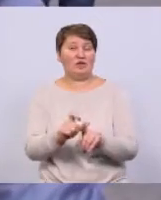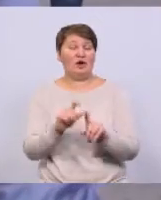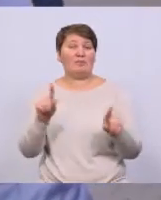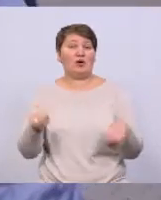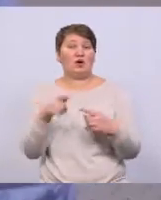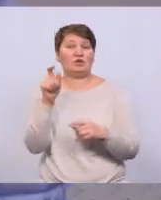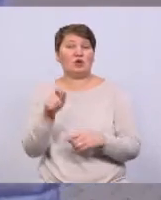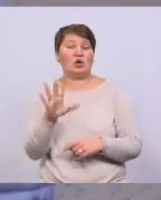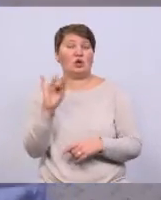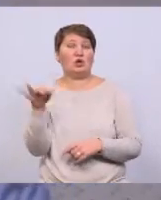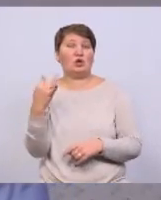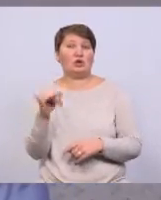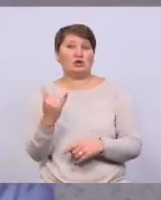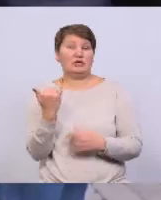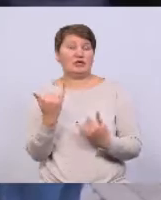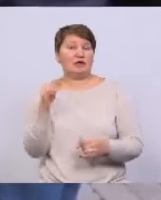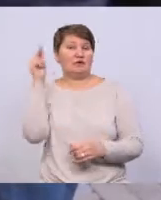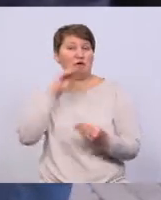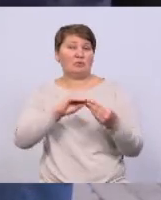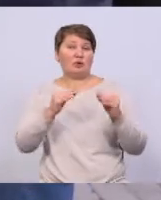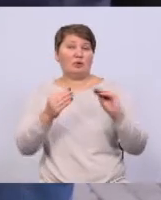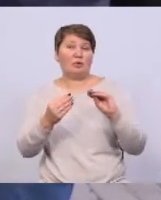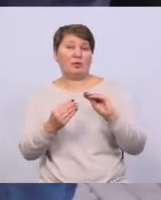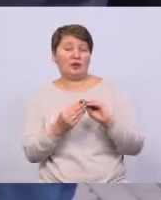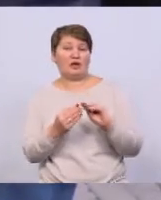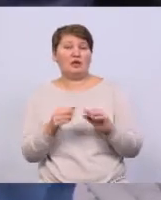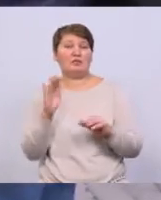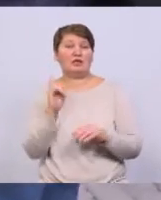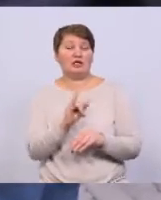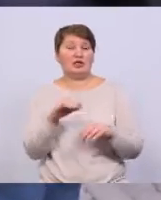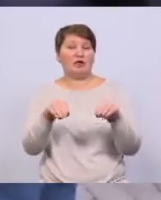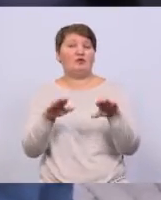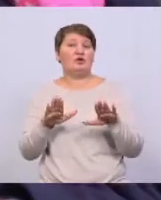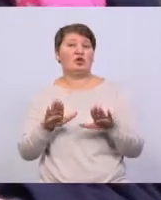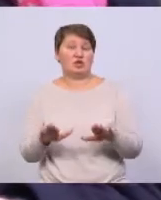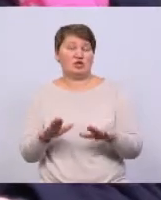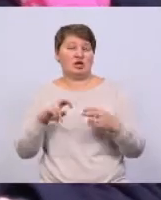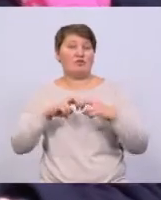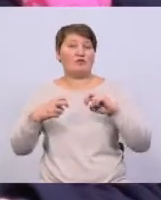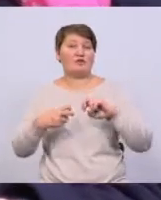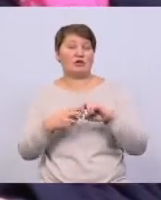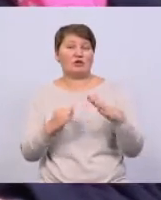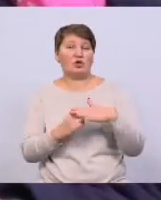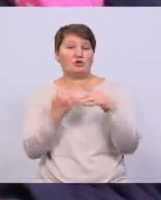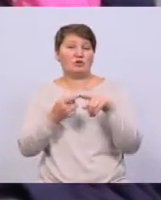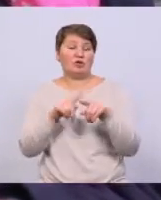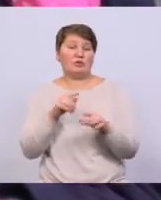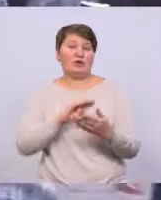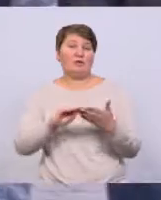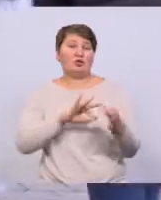Колодій, зараз учасники вивчають проблеми та ініціативи їхнього вирішення в Івано-Франківську. На основі цього вони напишуть проєкти,